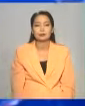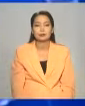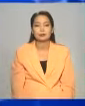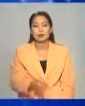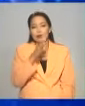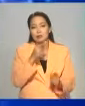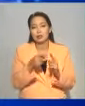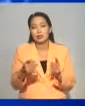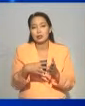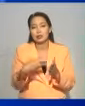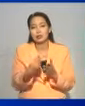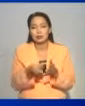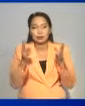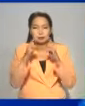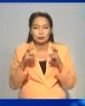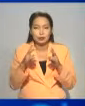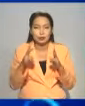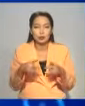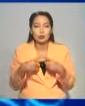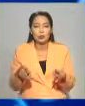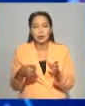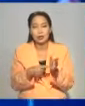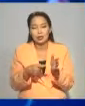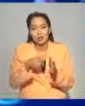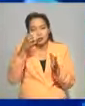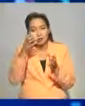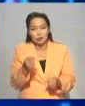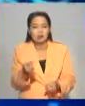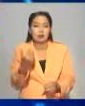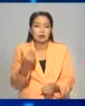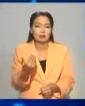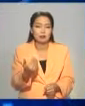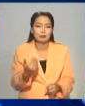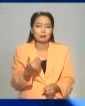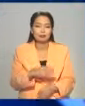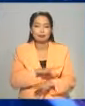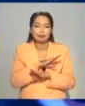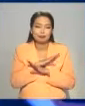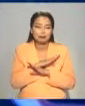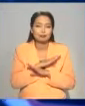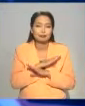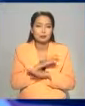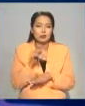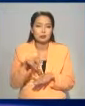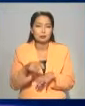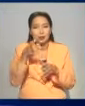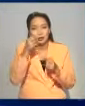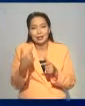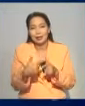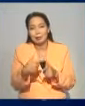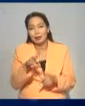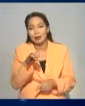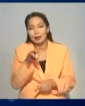Тем временем до сих пор идет расследование трагедии на другой карагандинской шахте. Подозреваемые в смертельном ЧП на шахте имени